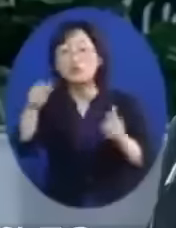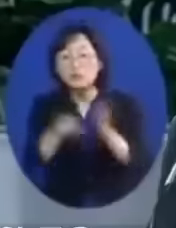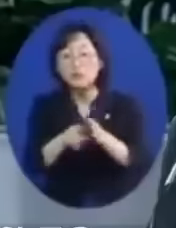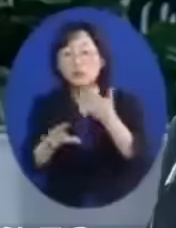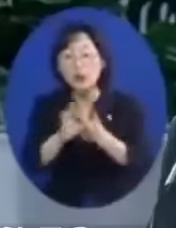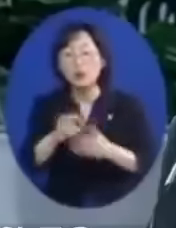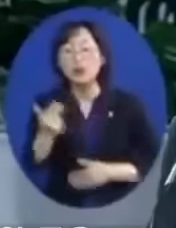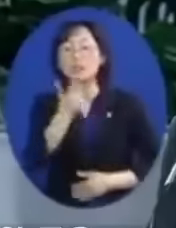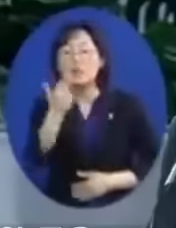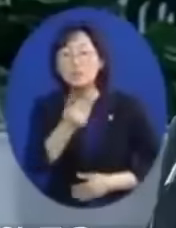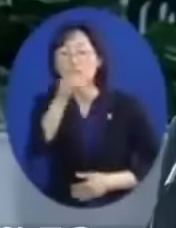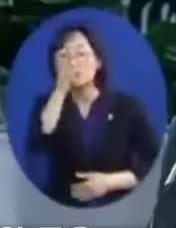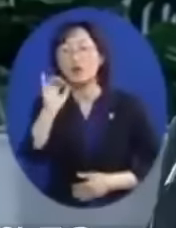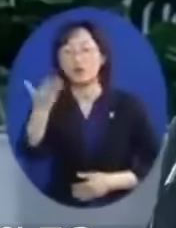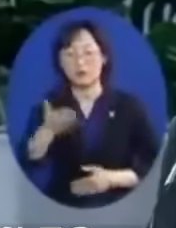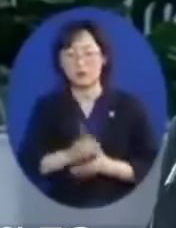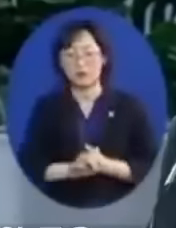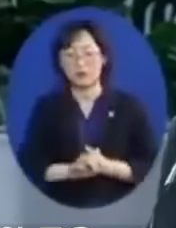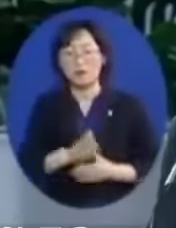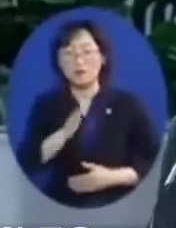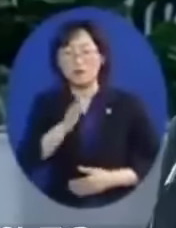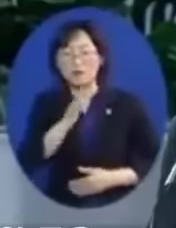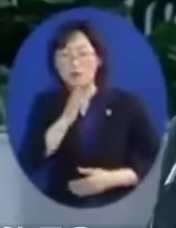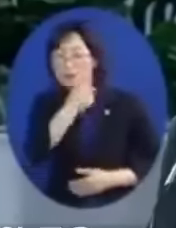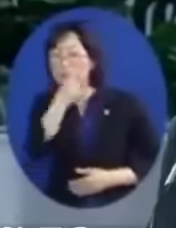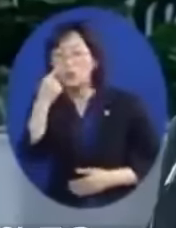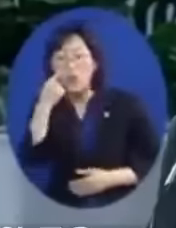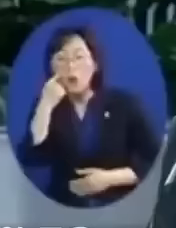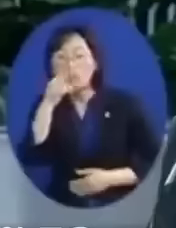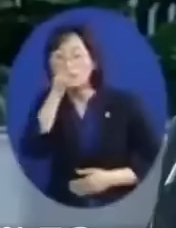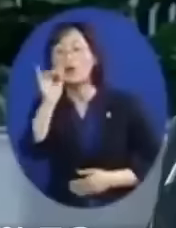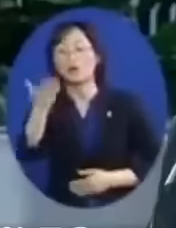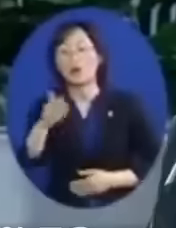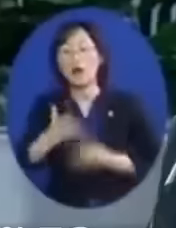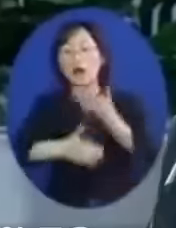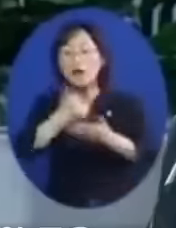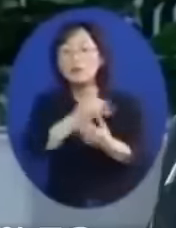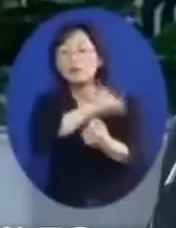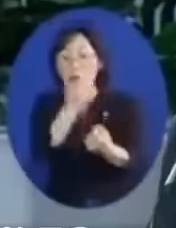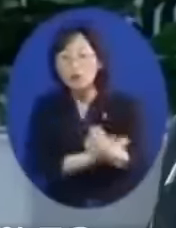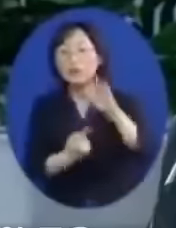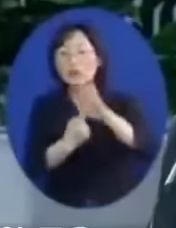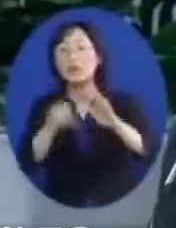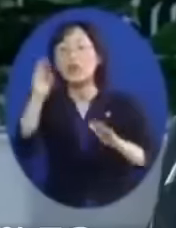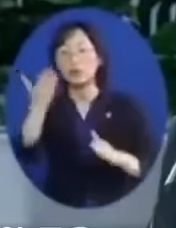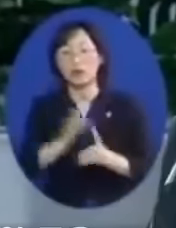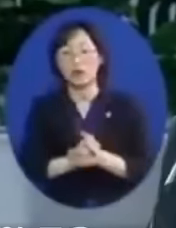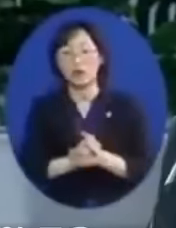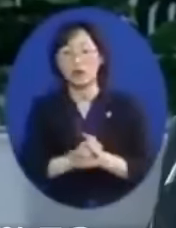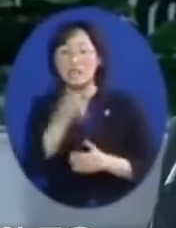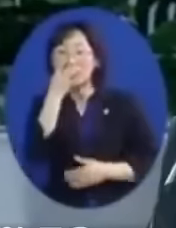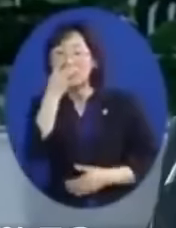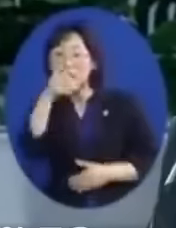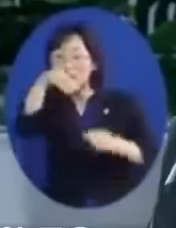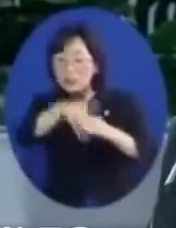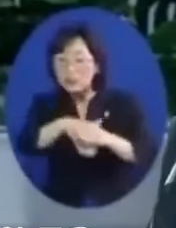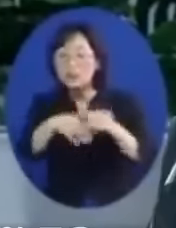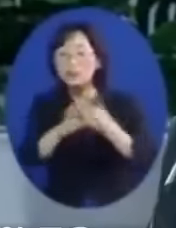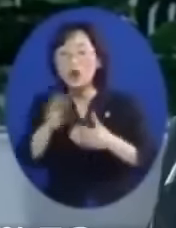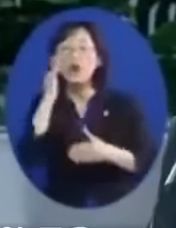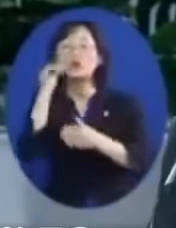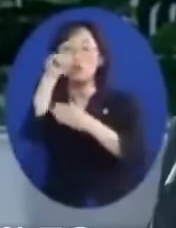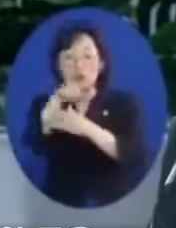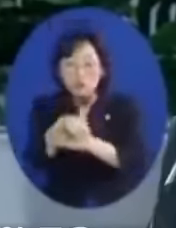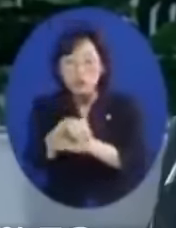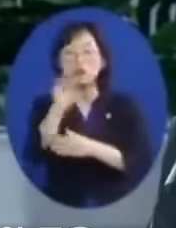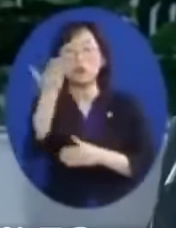믿으면 생명이 있어야 돼요. 증거가 있어야 돼요. 하나님의 능력이 나타나야 돼요. 씨앗이 심어지면 열매를